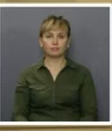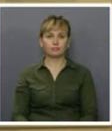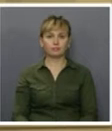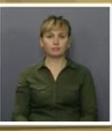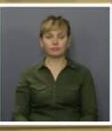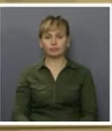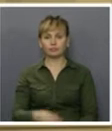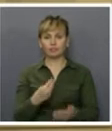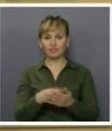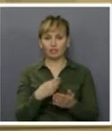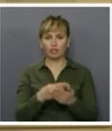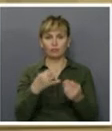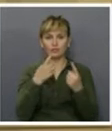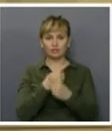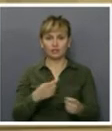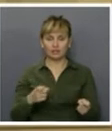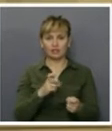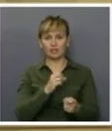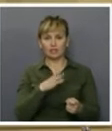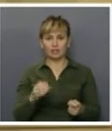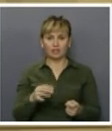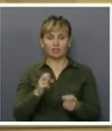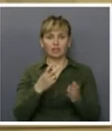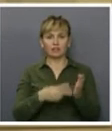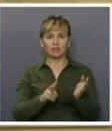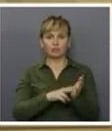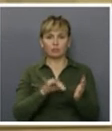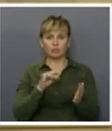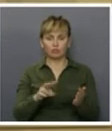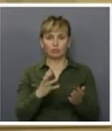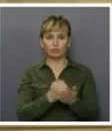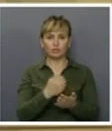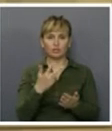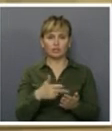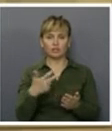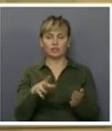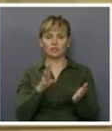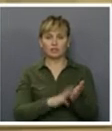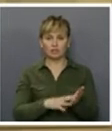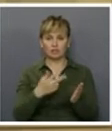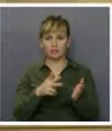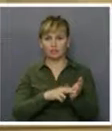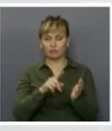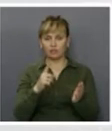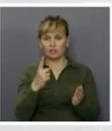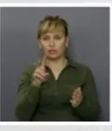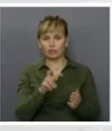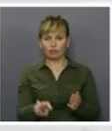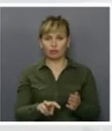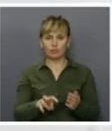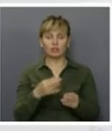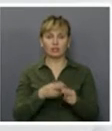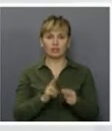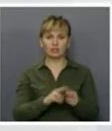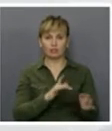новостям валютного рынка. По информации КОСЕ, официальный курс на 27 июня составляет 339 тенге 38 тиен за доллар. Исходя из